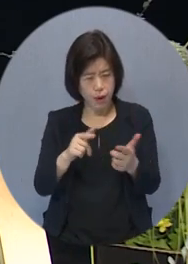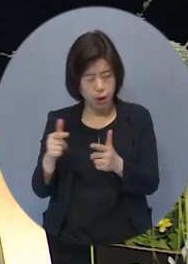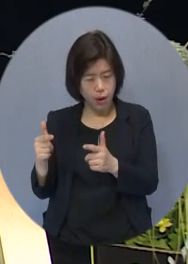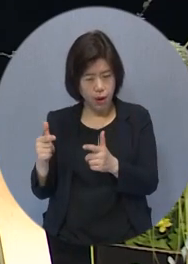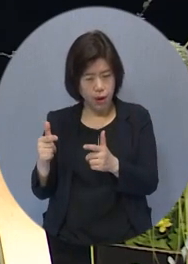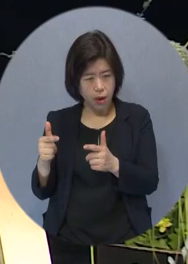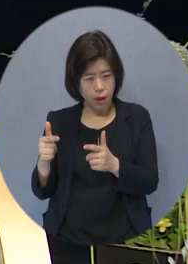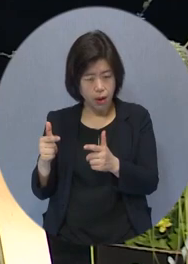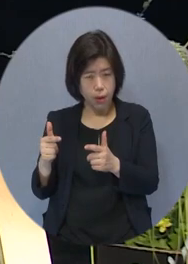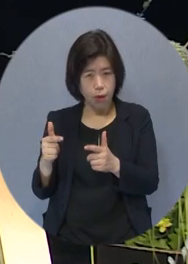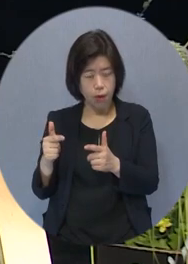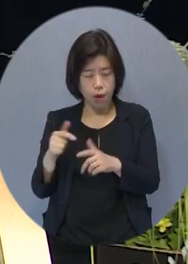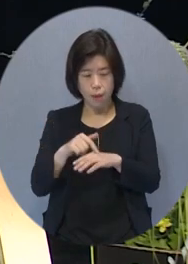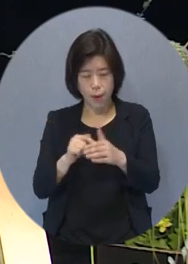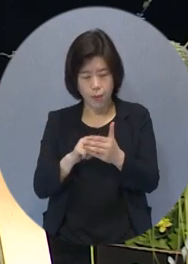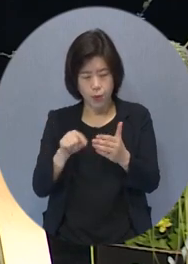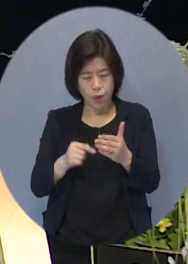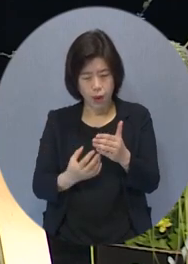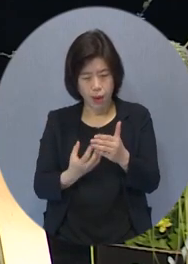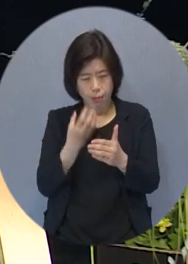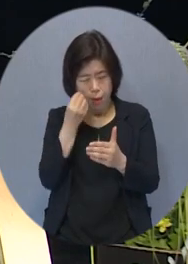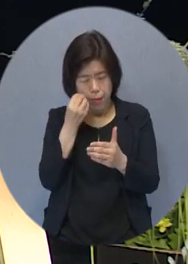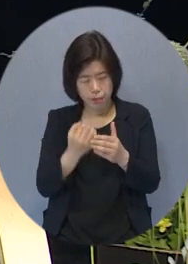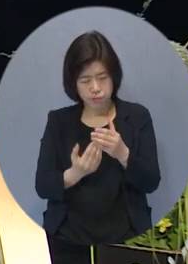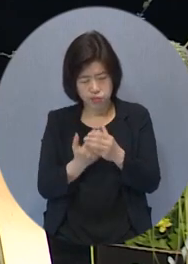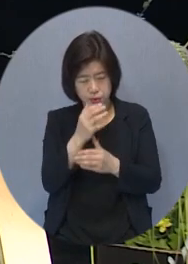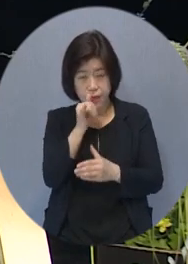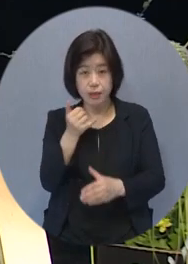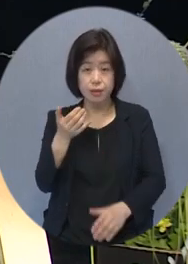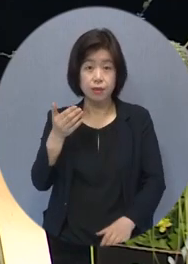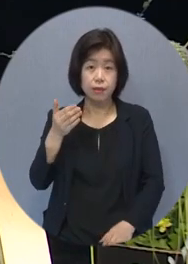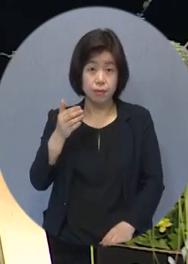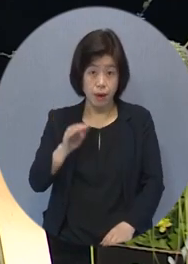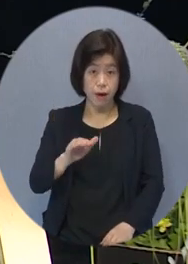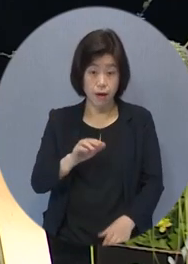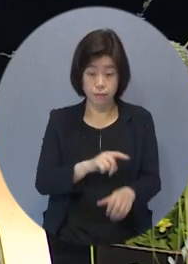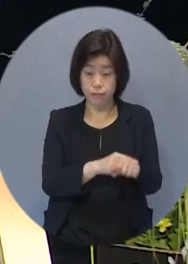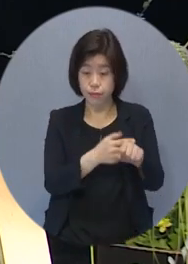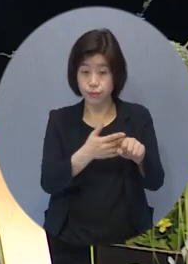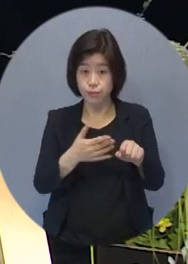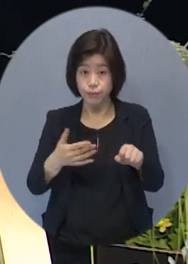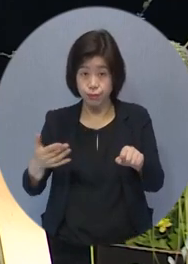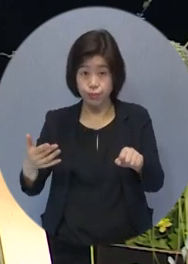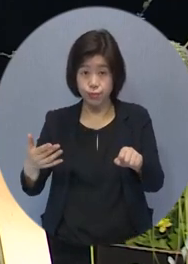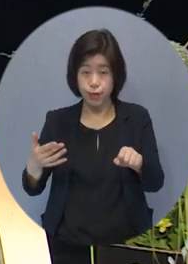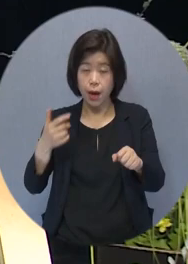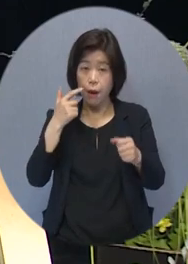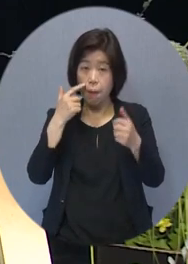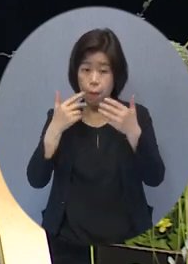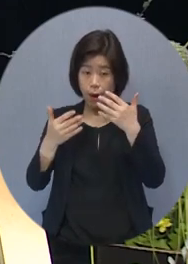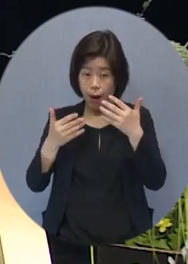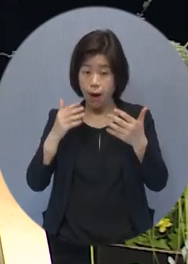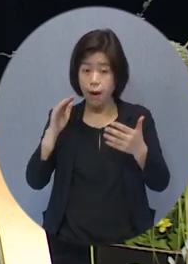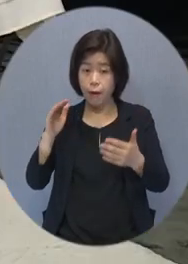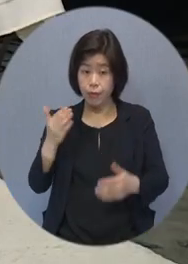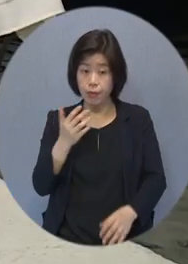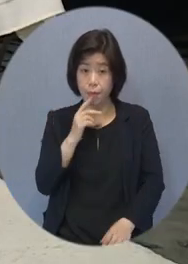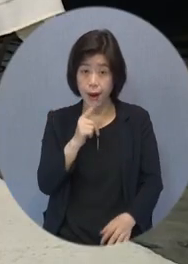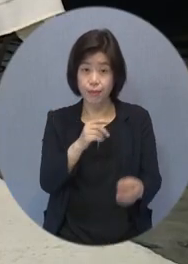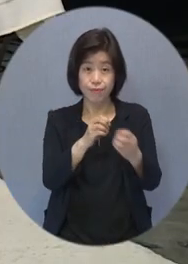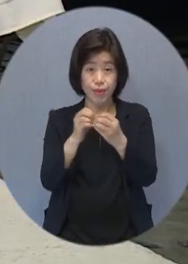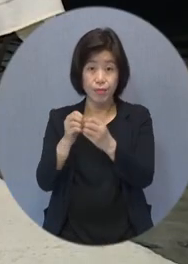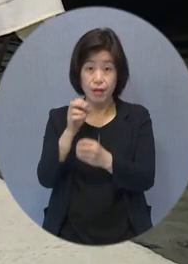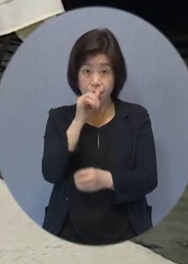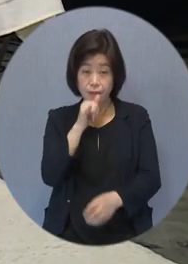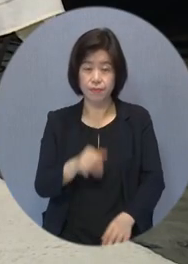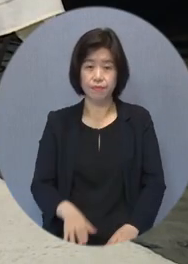기묘하게 뒤틀려가고 있었지만 점차 모든 것이 명료해집니다.